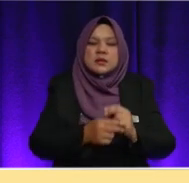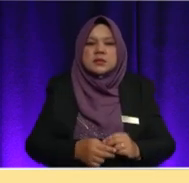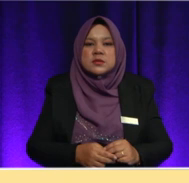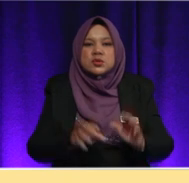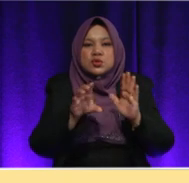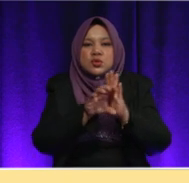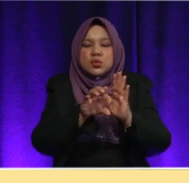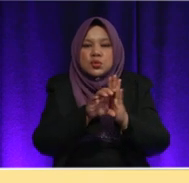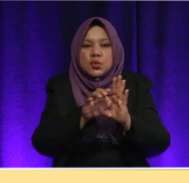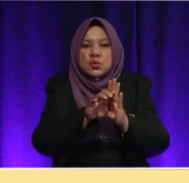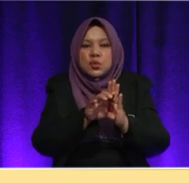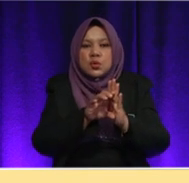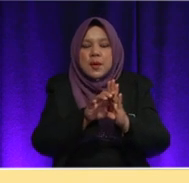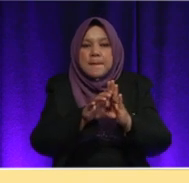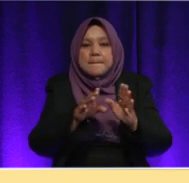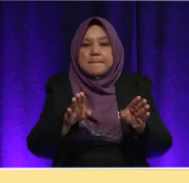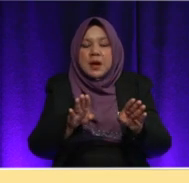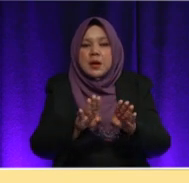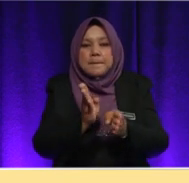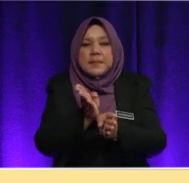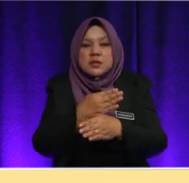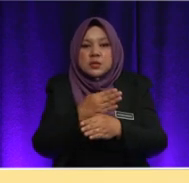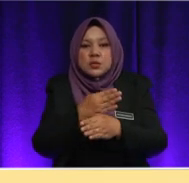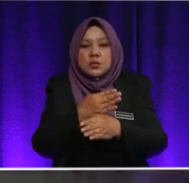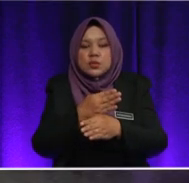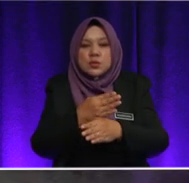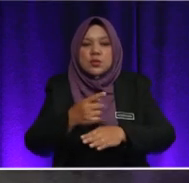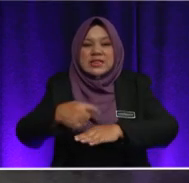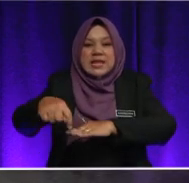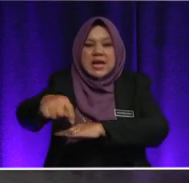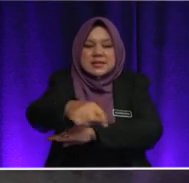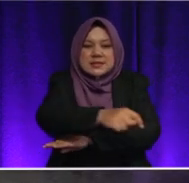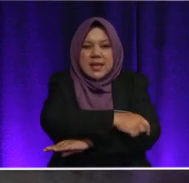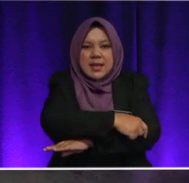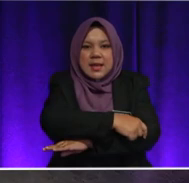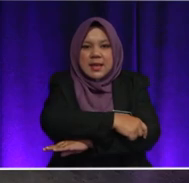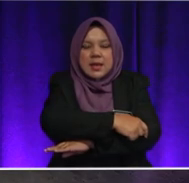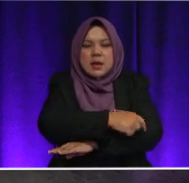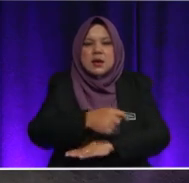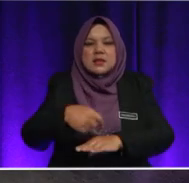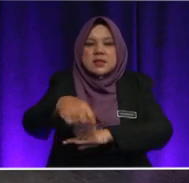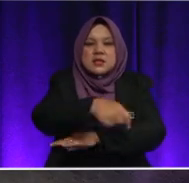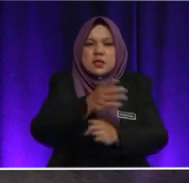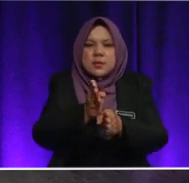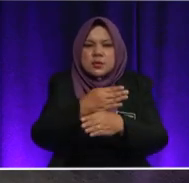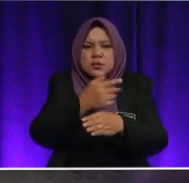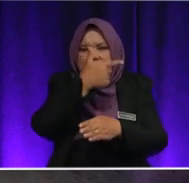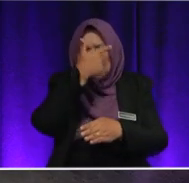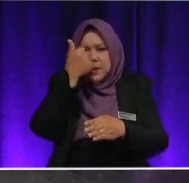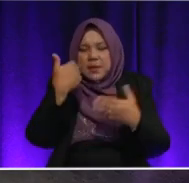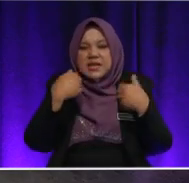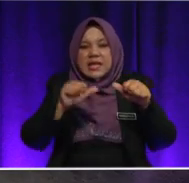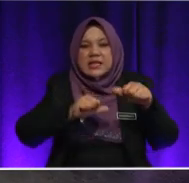seperti pembentukan Tasik bekas Lombok Tasik bekas Lombok maksudnya Tasik itu terbentuk karena adanya activity